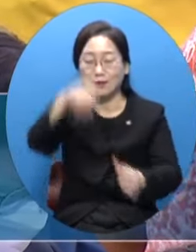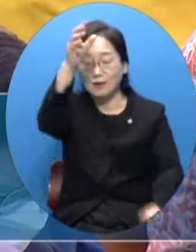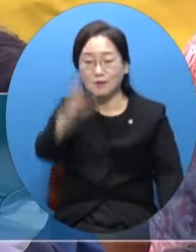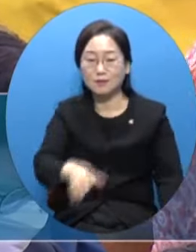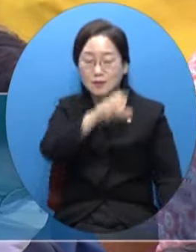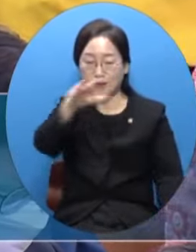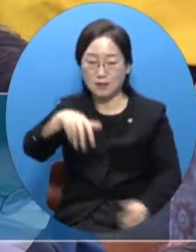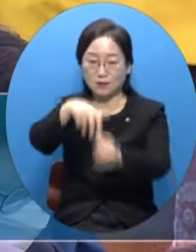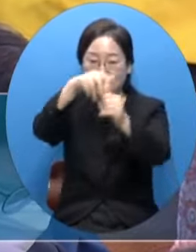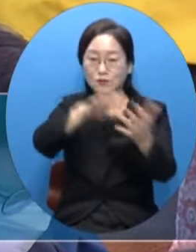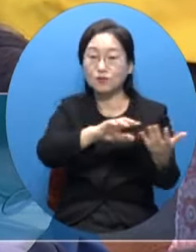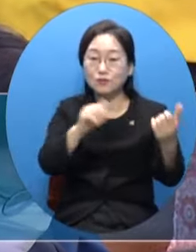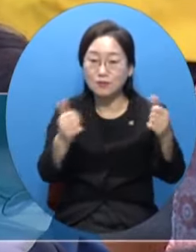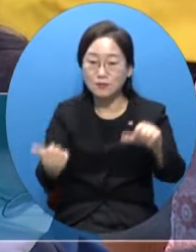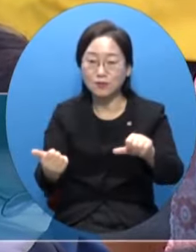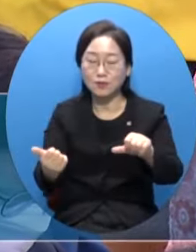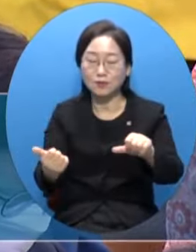십자가에서 죽으시고